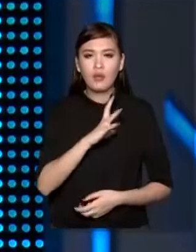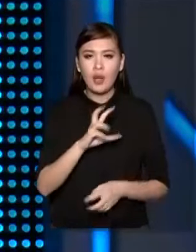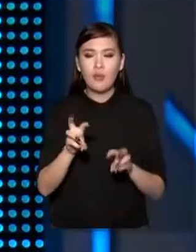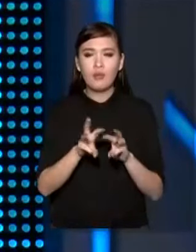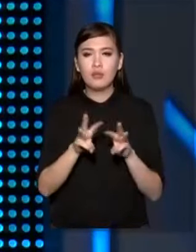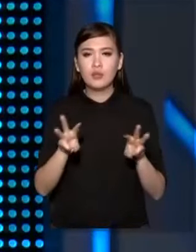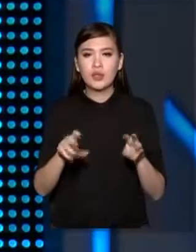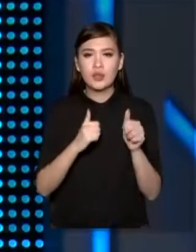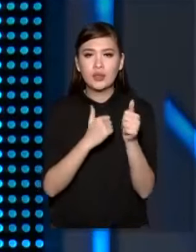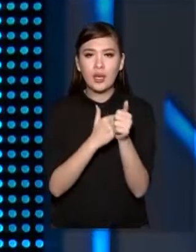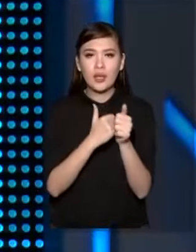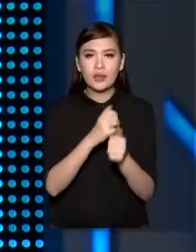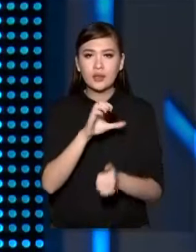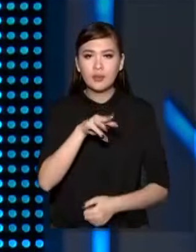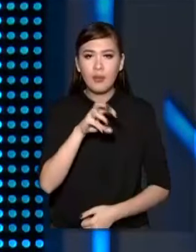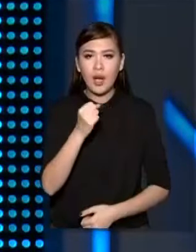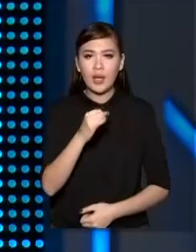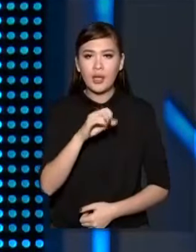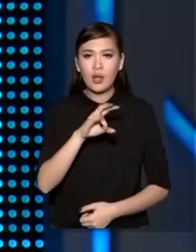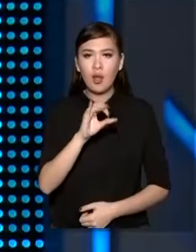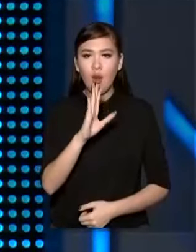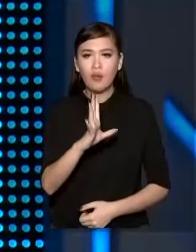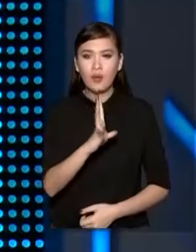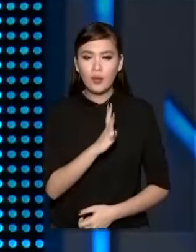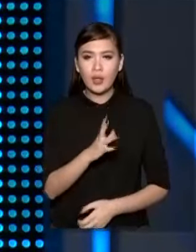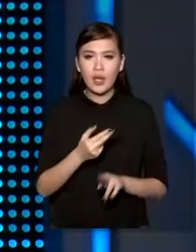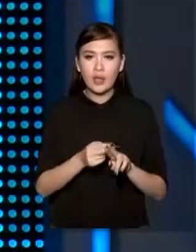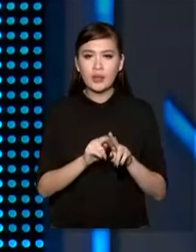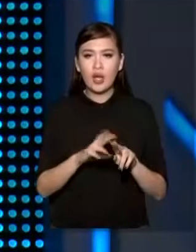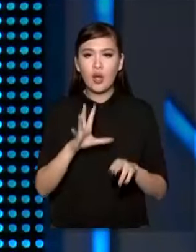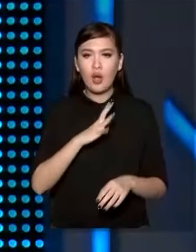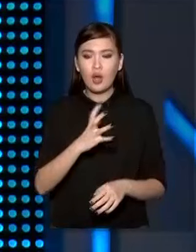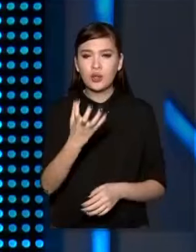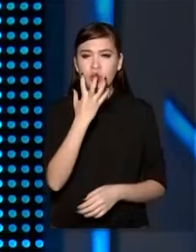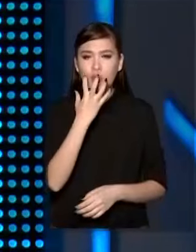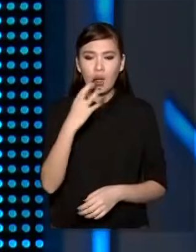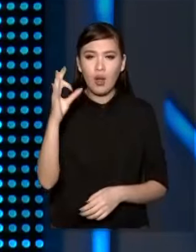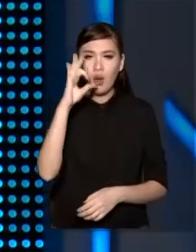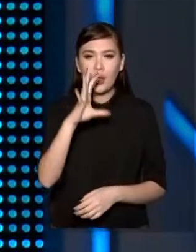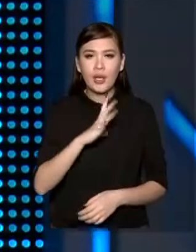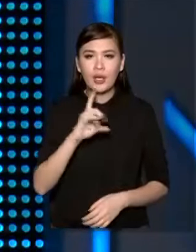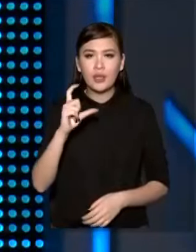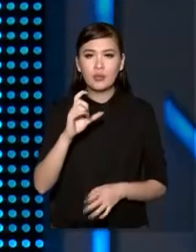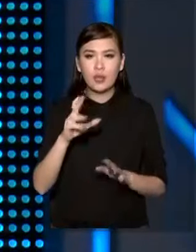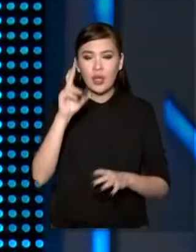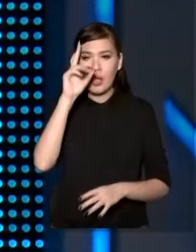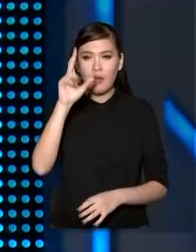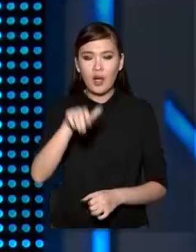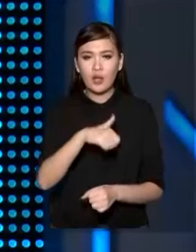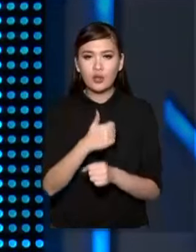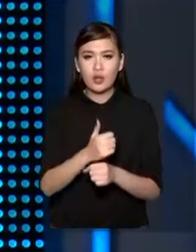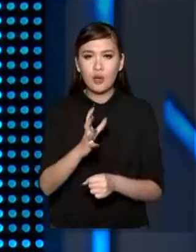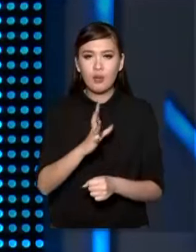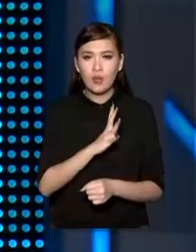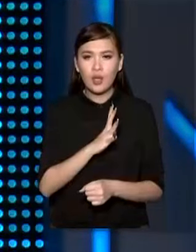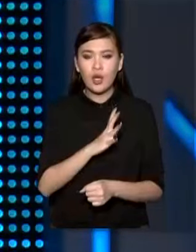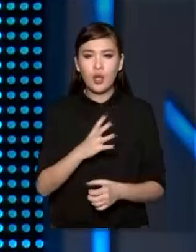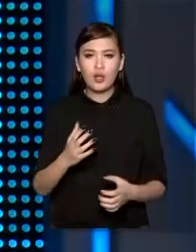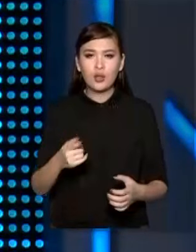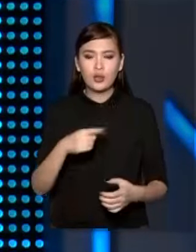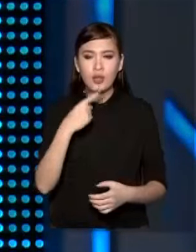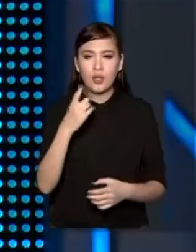премьер-министру Казахстана Алихану Смаилову. Инцидент с прекращением тепла в Экибастузе глава государства воспринял с большой